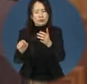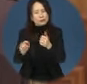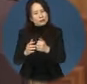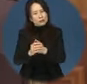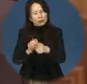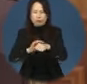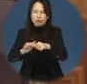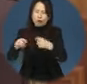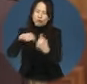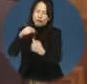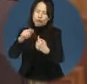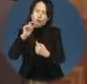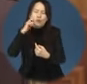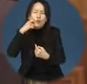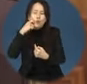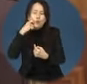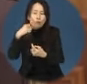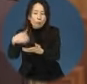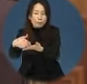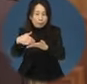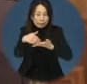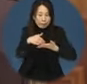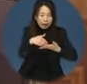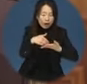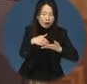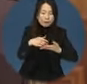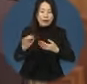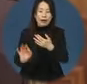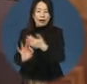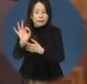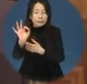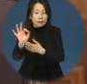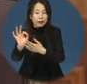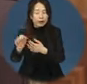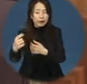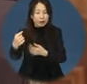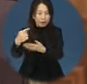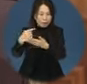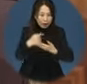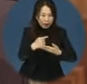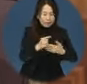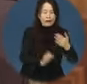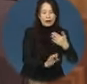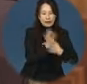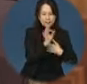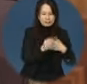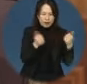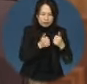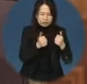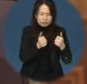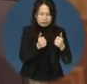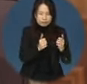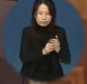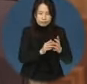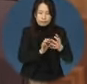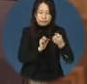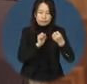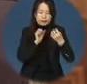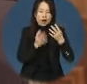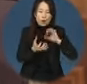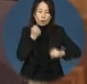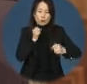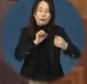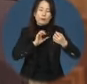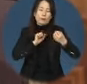떨어진다 우러나는 거의 라면 피드백이 오면 그날 오전에 중 대번에 의해서 바로 결정을 해서 개그 대답을 해주는 그래서 사실